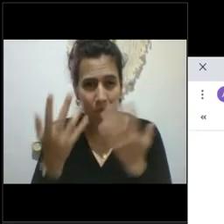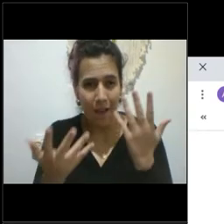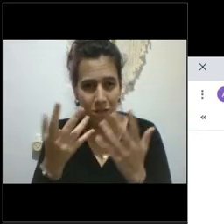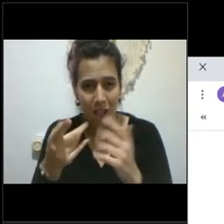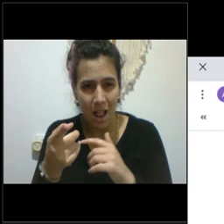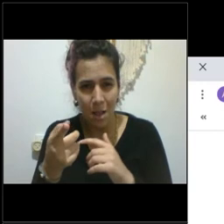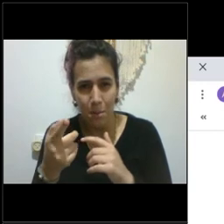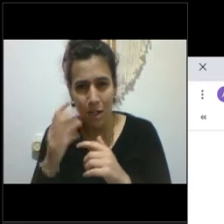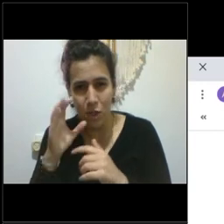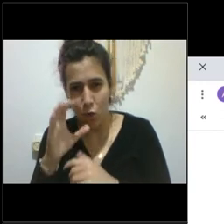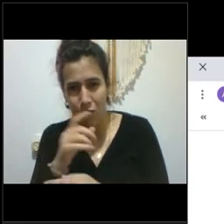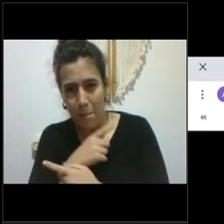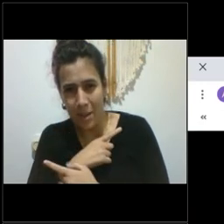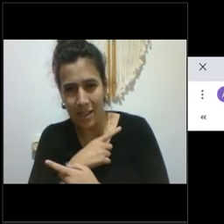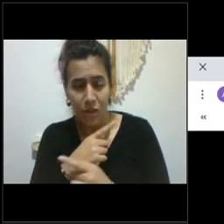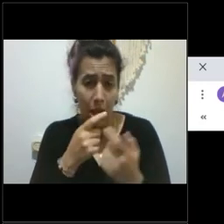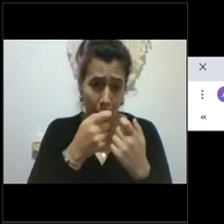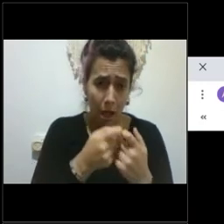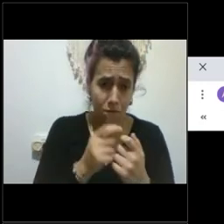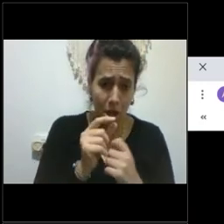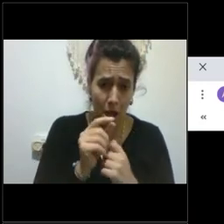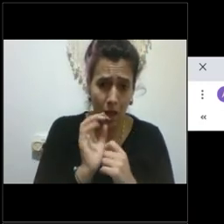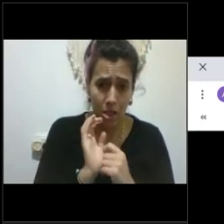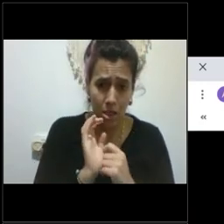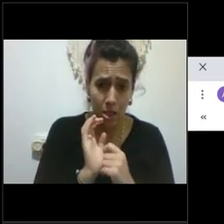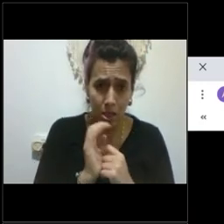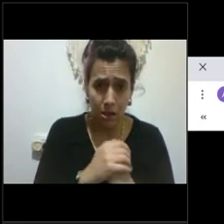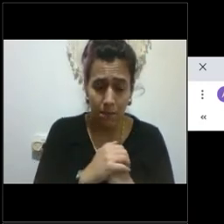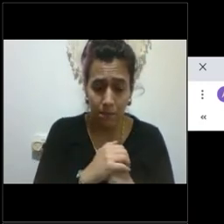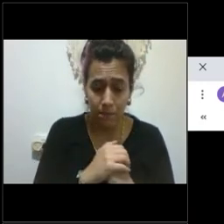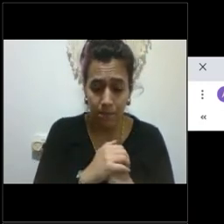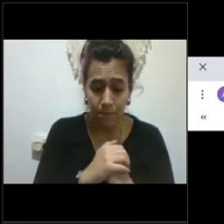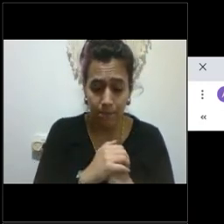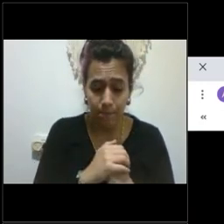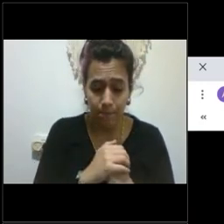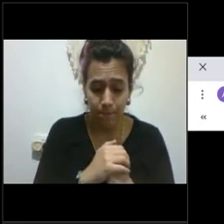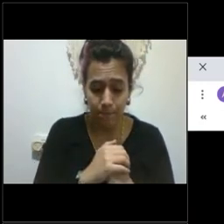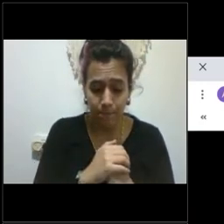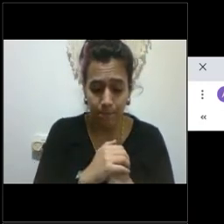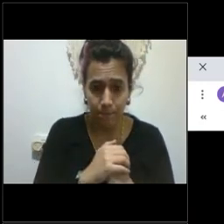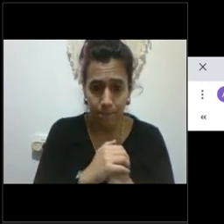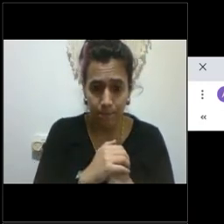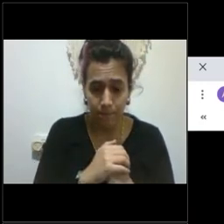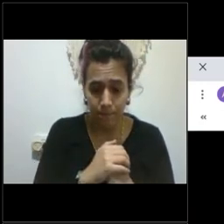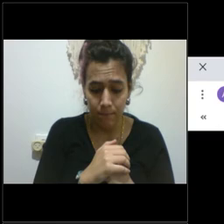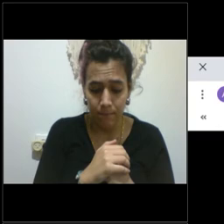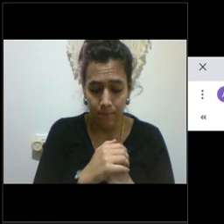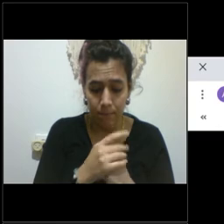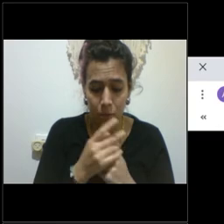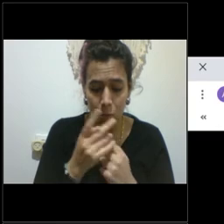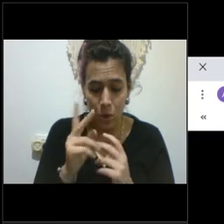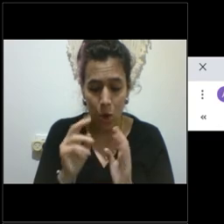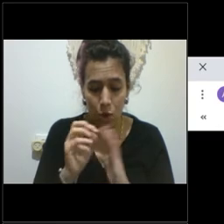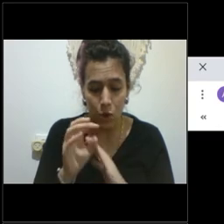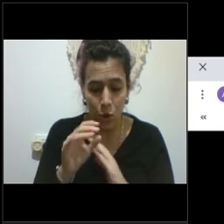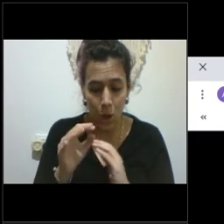אבל בעצם הוא לא יכול, הוא יוכל לרשום קצת שאלות בצ'אט, ומדי פעם ניר